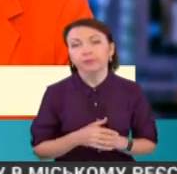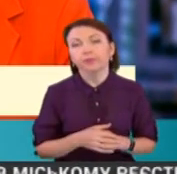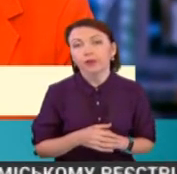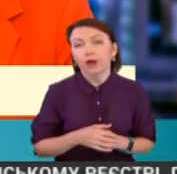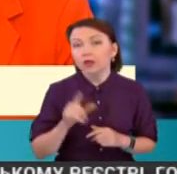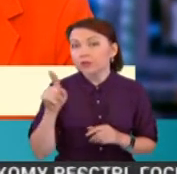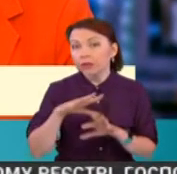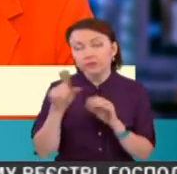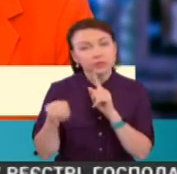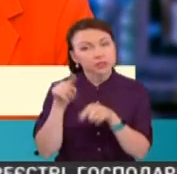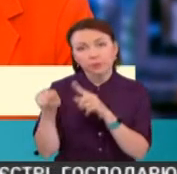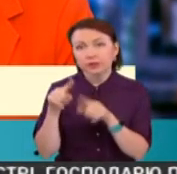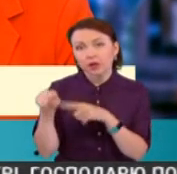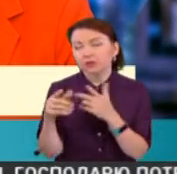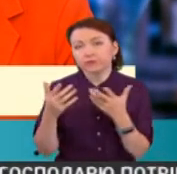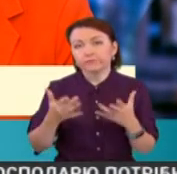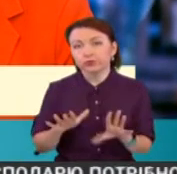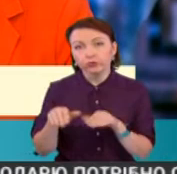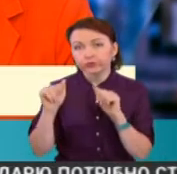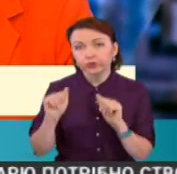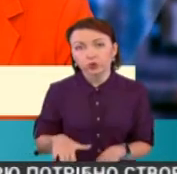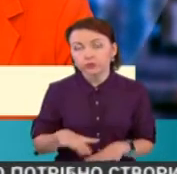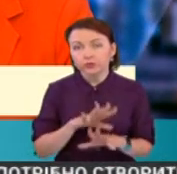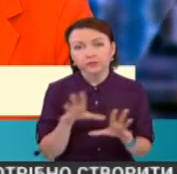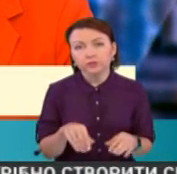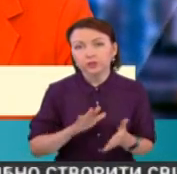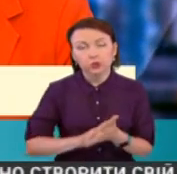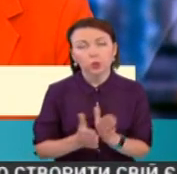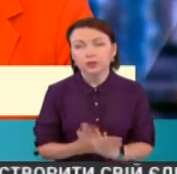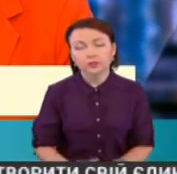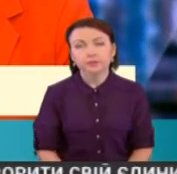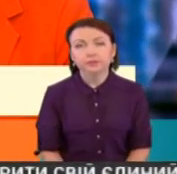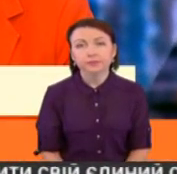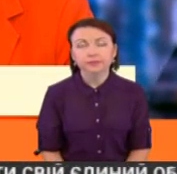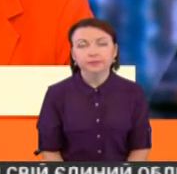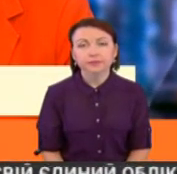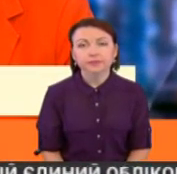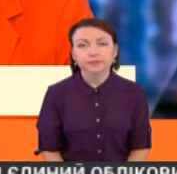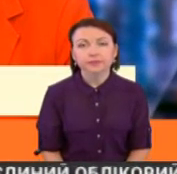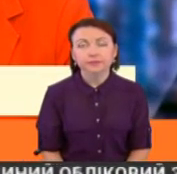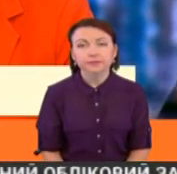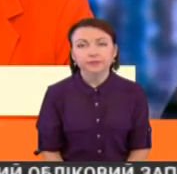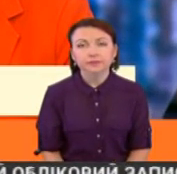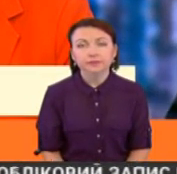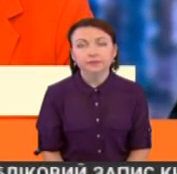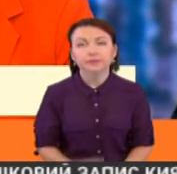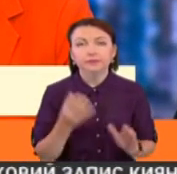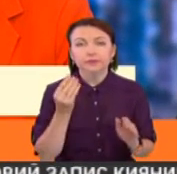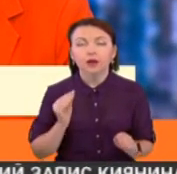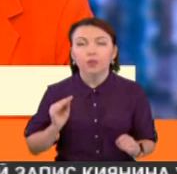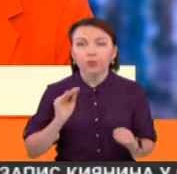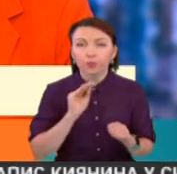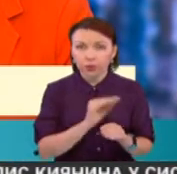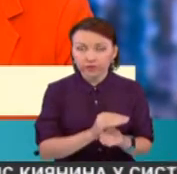366-55-55, ставити всі запитання і вирішувати всі ситуації. Що стосується поповнення, зараз у нас